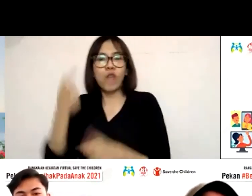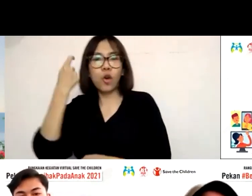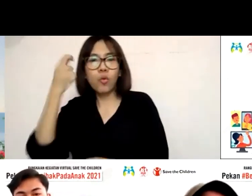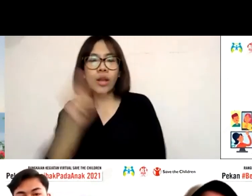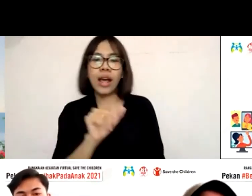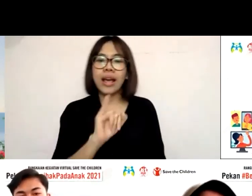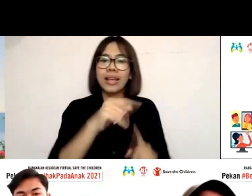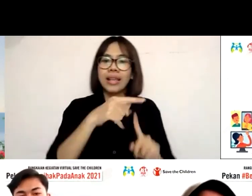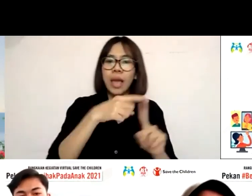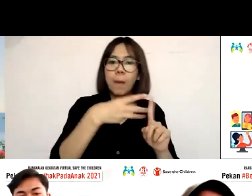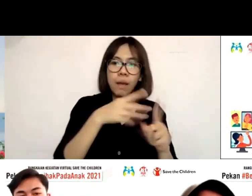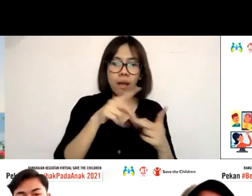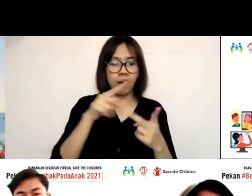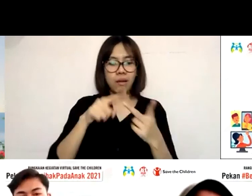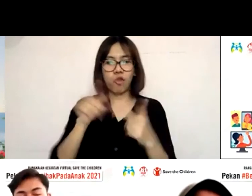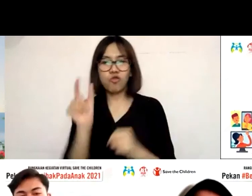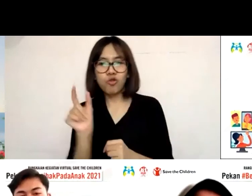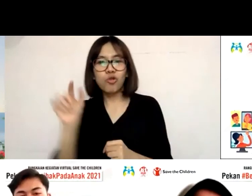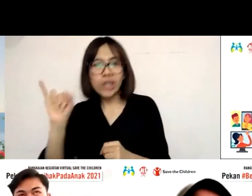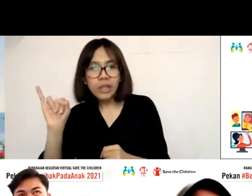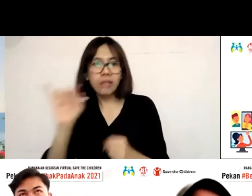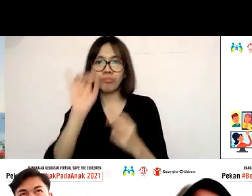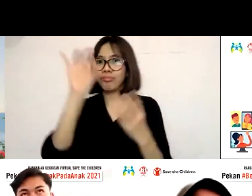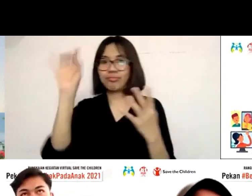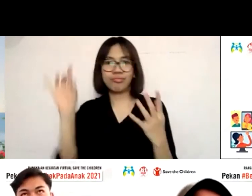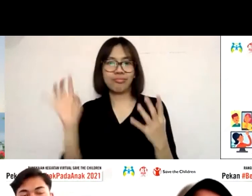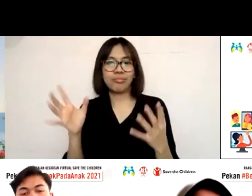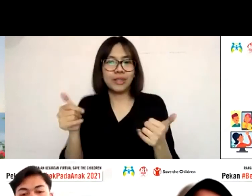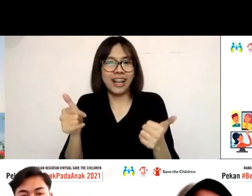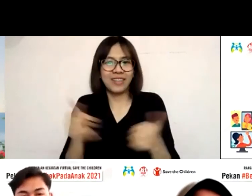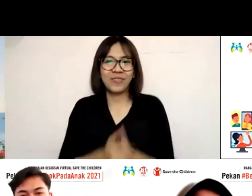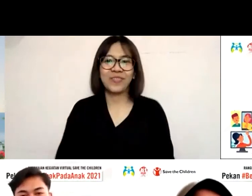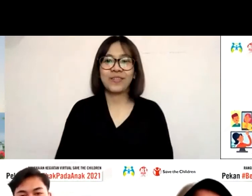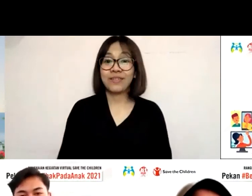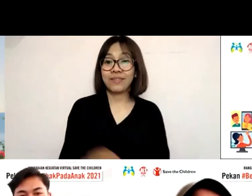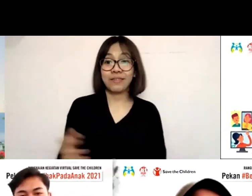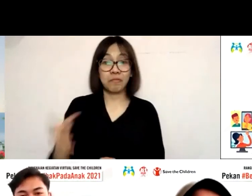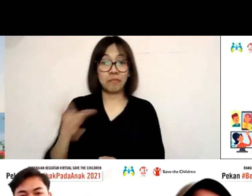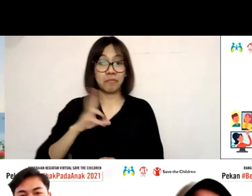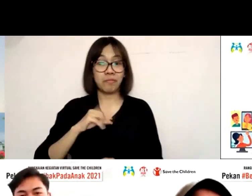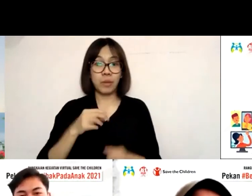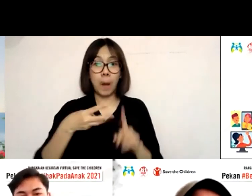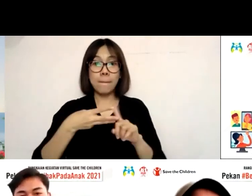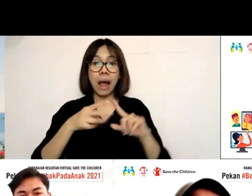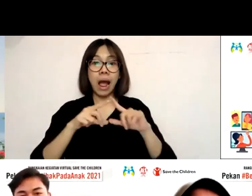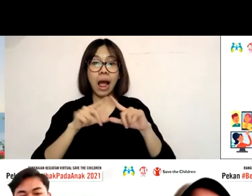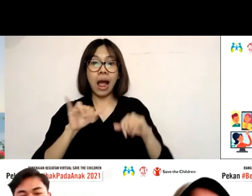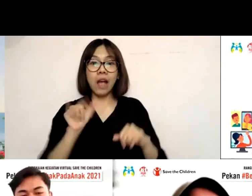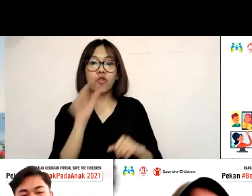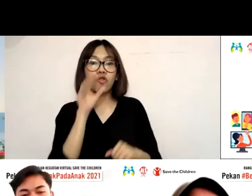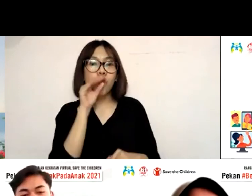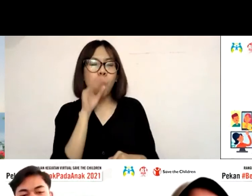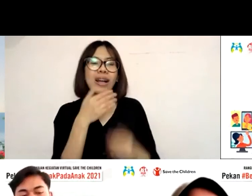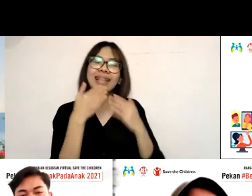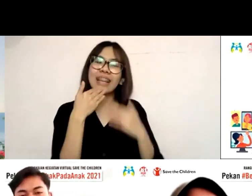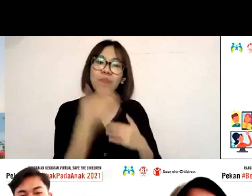silahkan. Ya. Baik, makasih Pak Samto. Haji, tadi sudah disampaikan Pak Samto. Ikuti